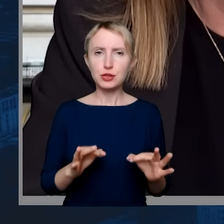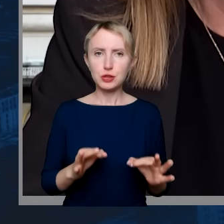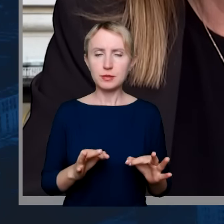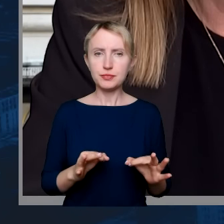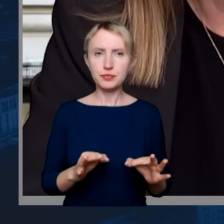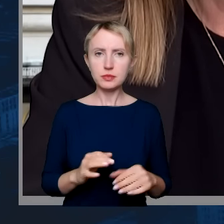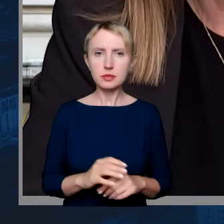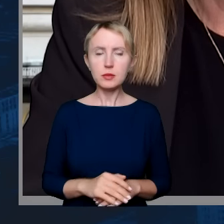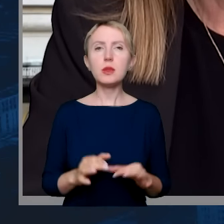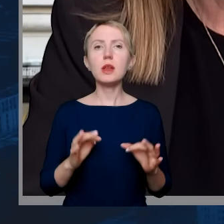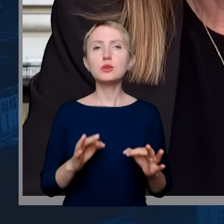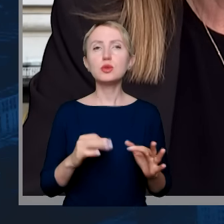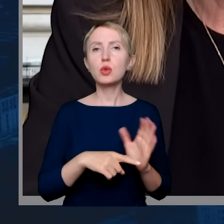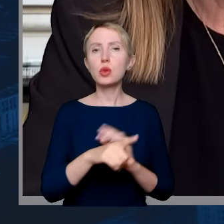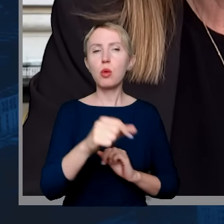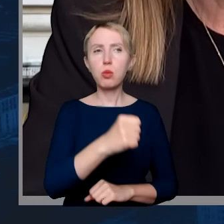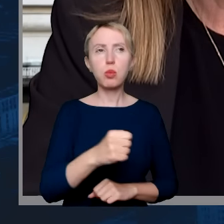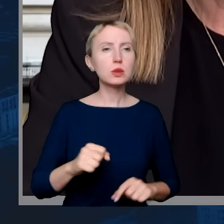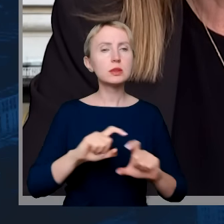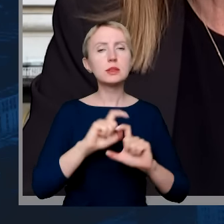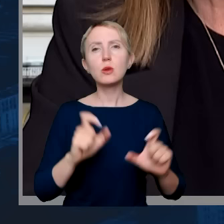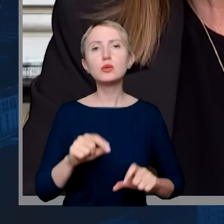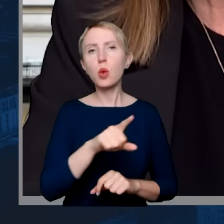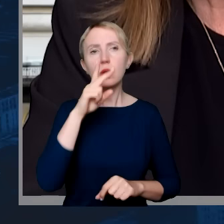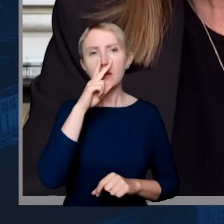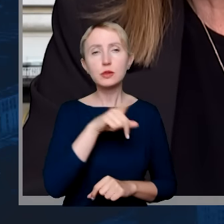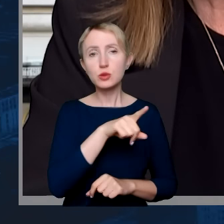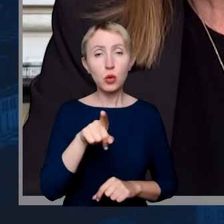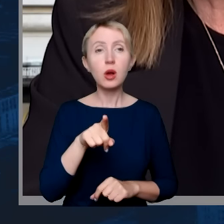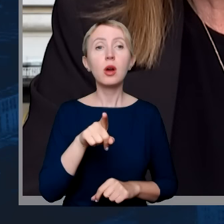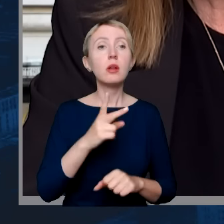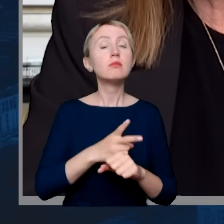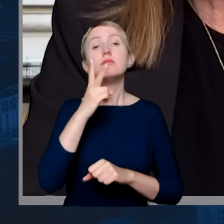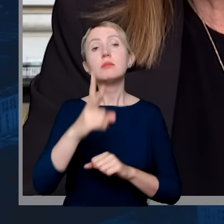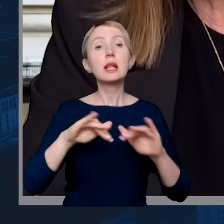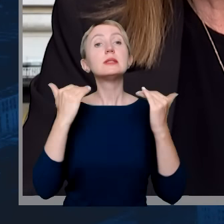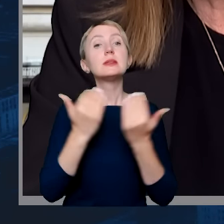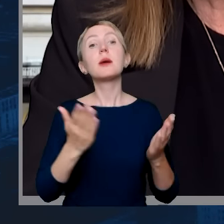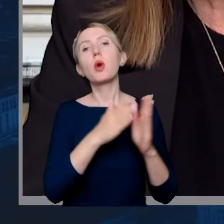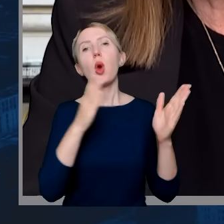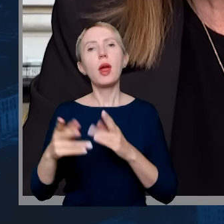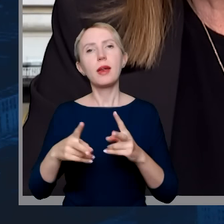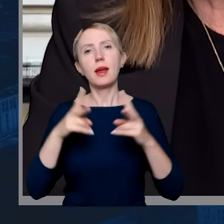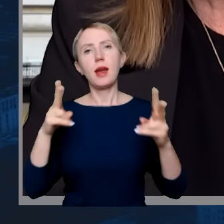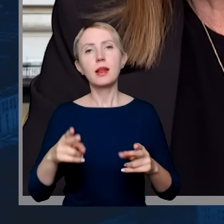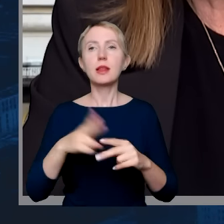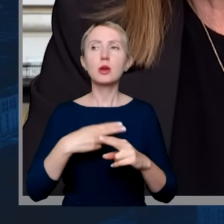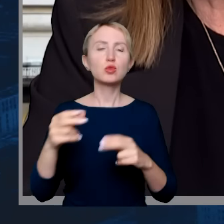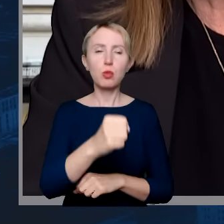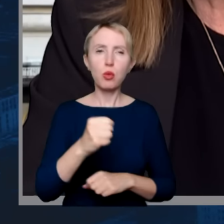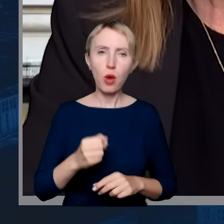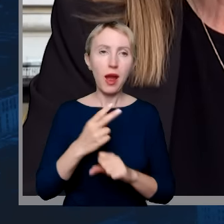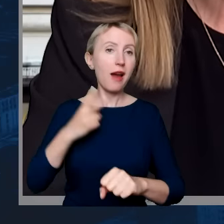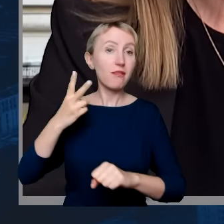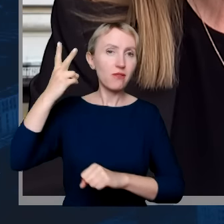I dzisiaj tych posłów, bo oni cały czas widzą państwo, oni się dostali do Sejmu kolejnej kadencji, ci posłowie, niektórzy nawet awansują, jadą